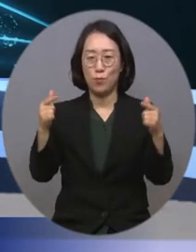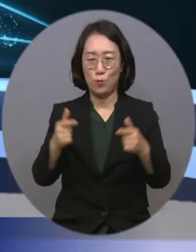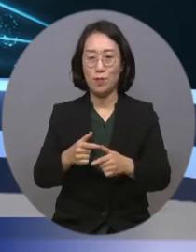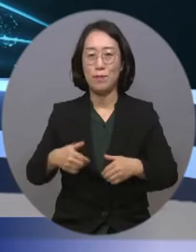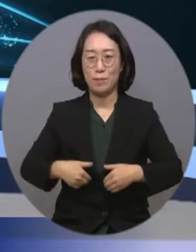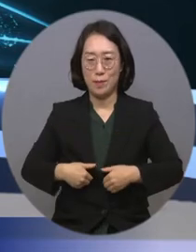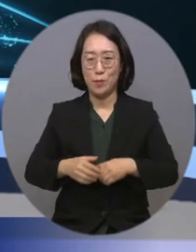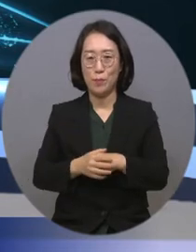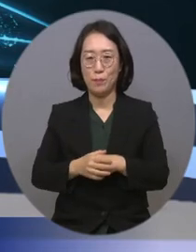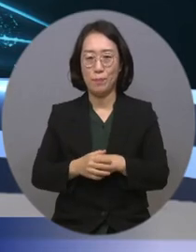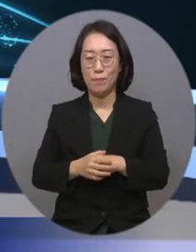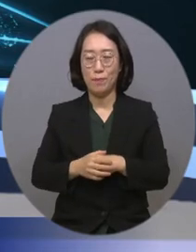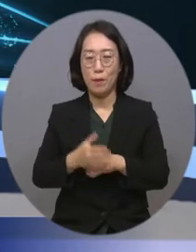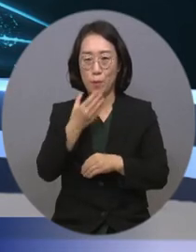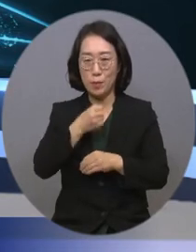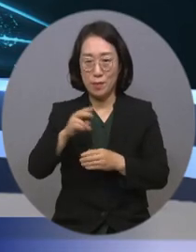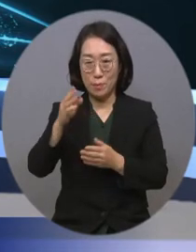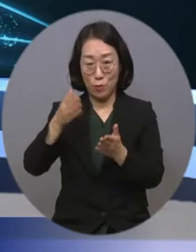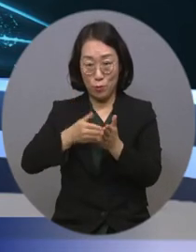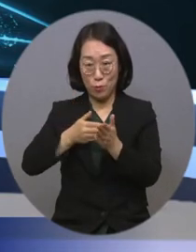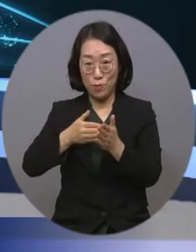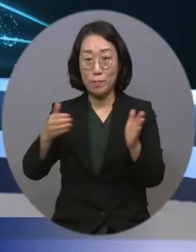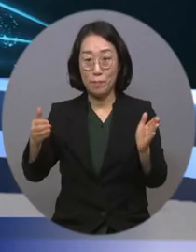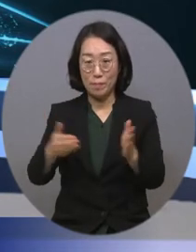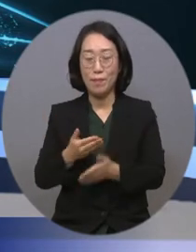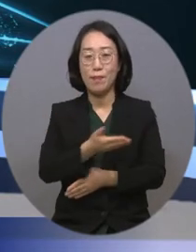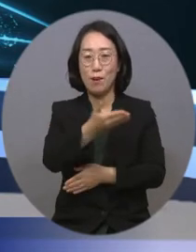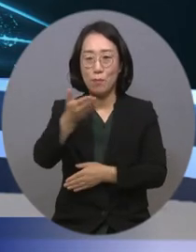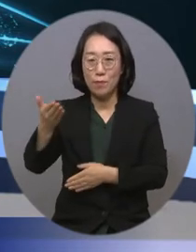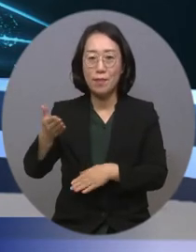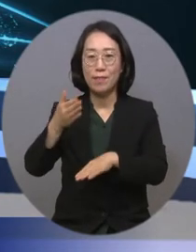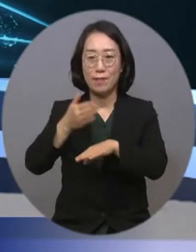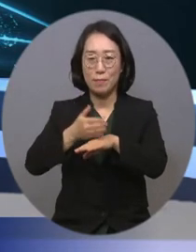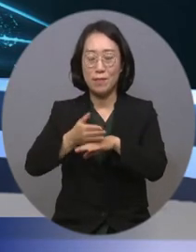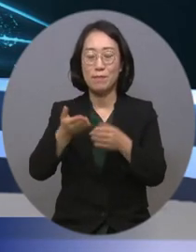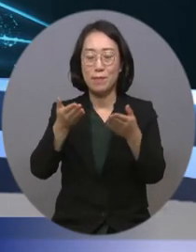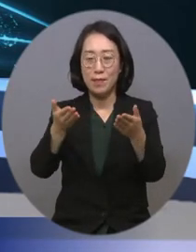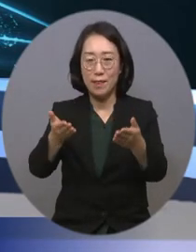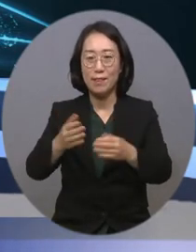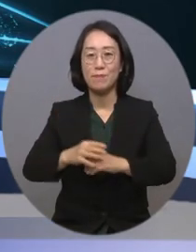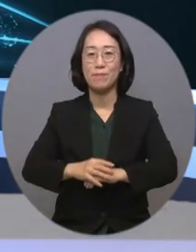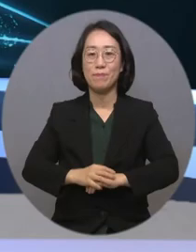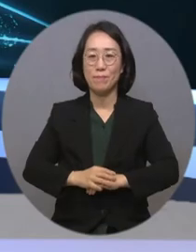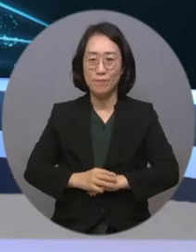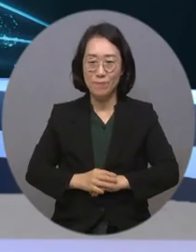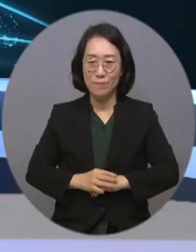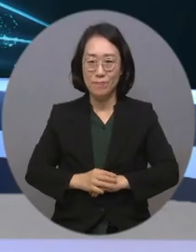바랍니다. 이상 복지TV 뉴스를 마칩니다. 시청해주신 여러분 고맙습니다.